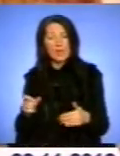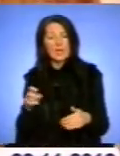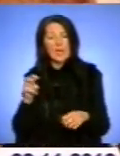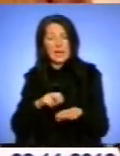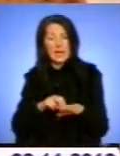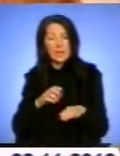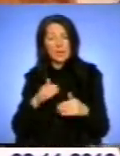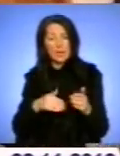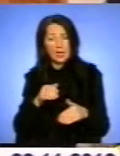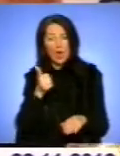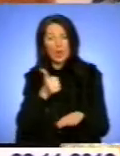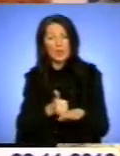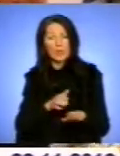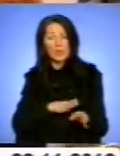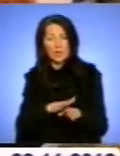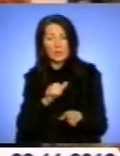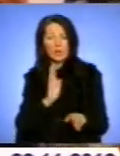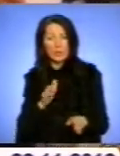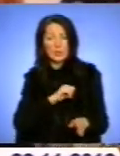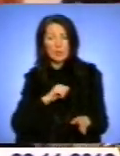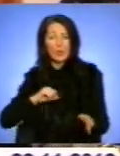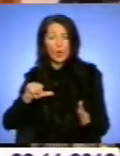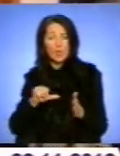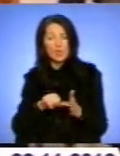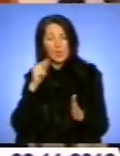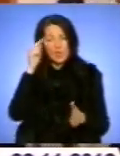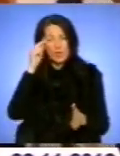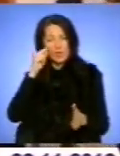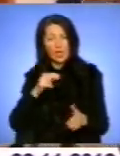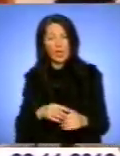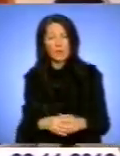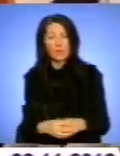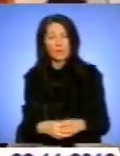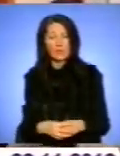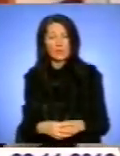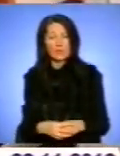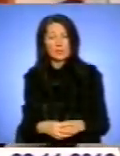а головними виконавцями стануть самі учасники навчань.